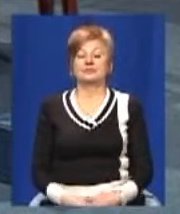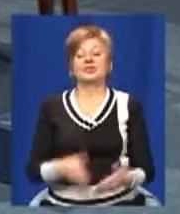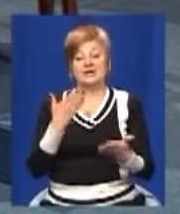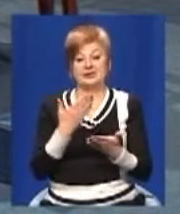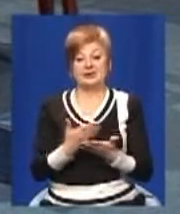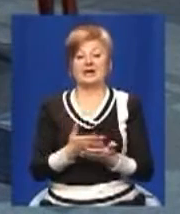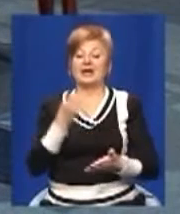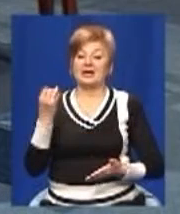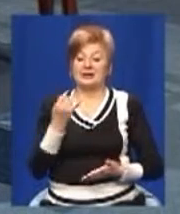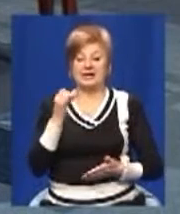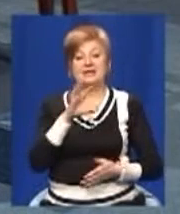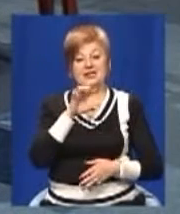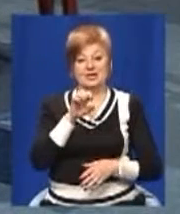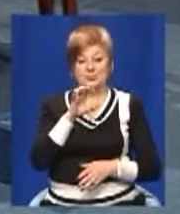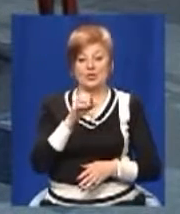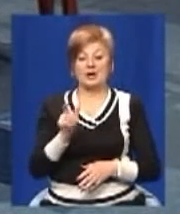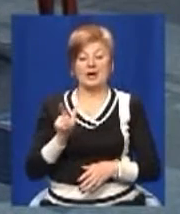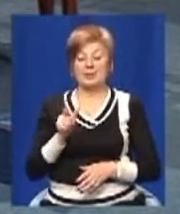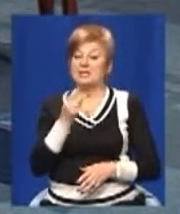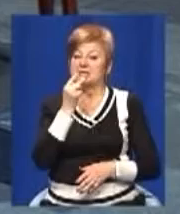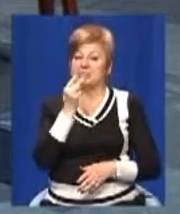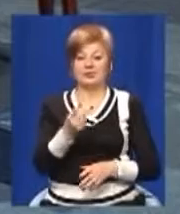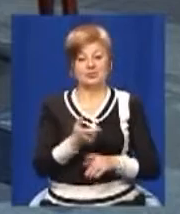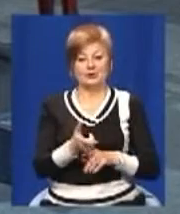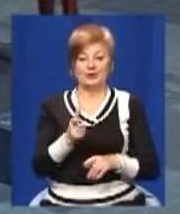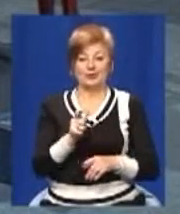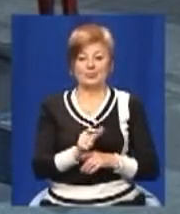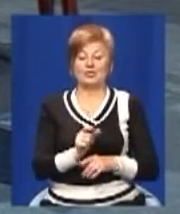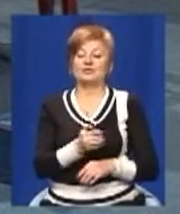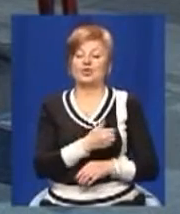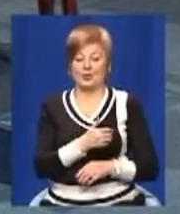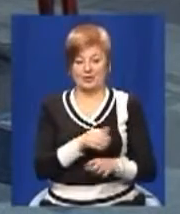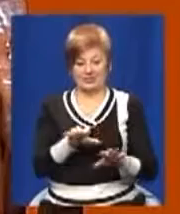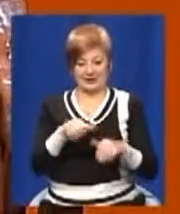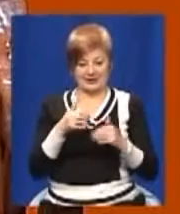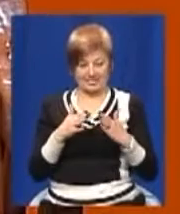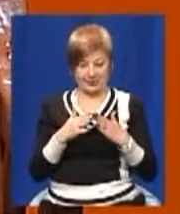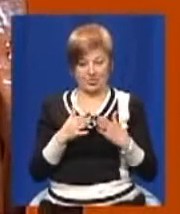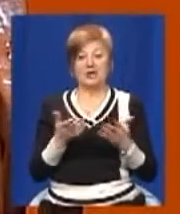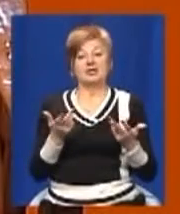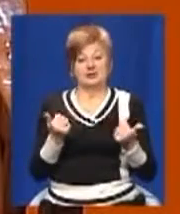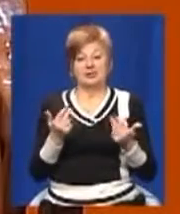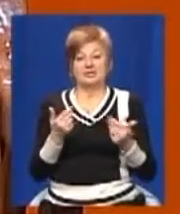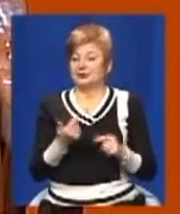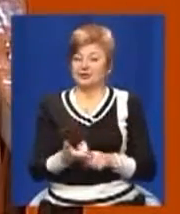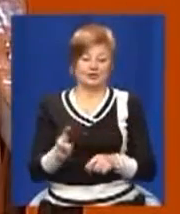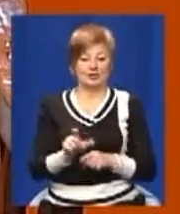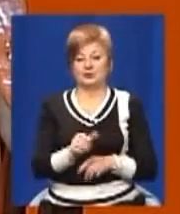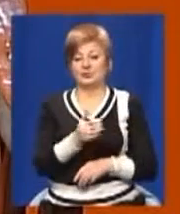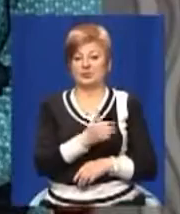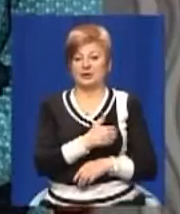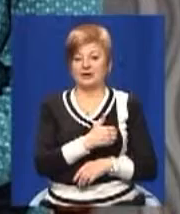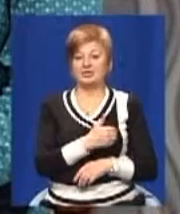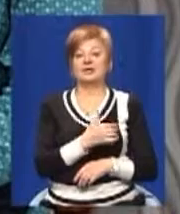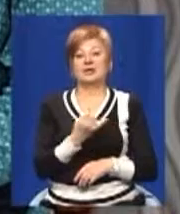Така дуже цікава тваринка. Ми з Анечкою дивилися і дуже собі навіть захотіли цю тваринку. Так, Анечка? Так, дуже захотілося.